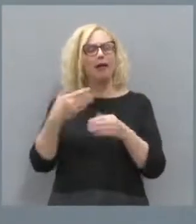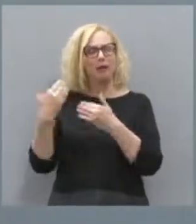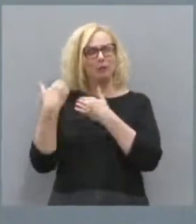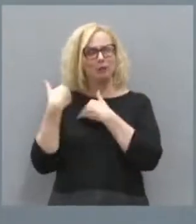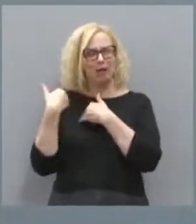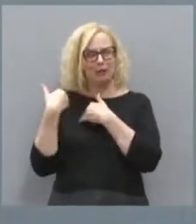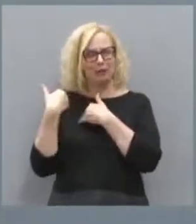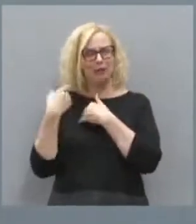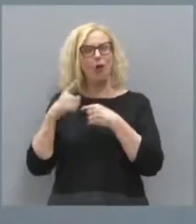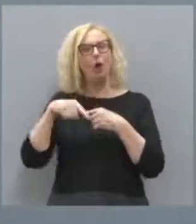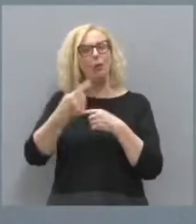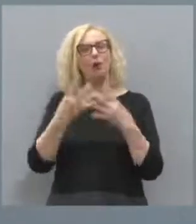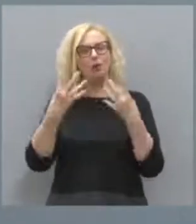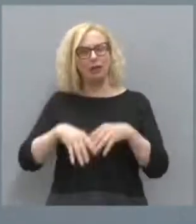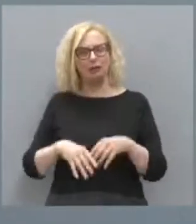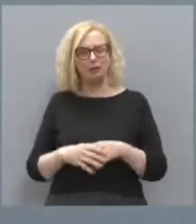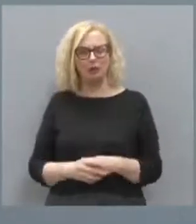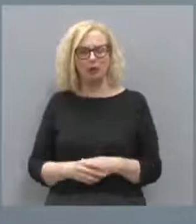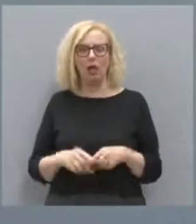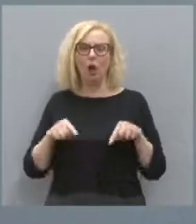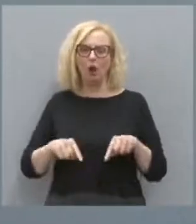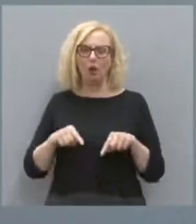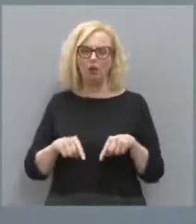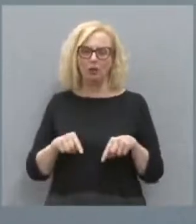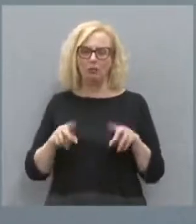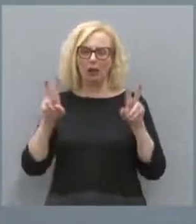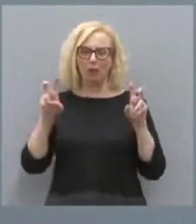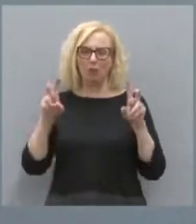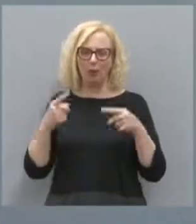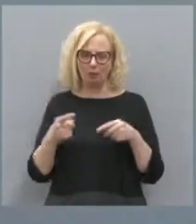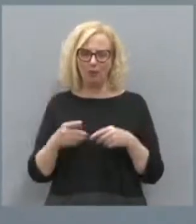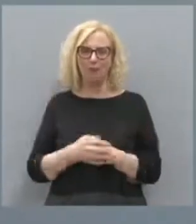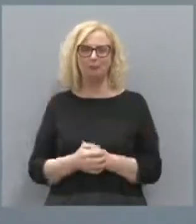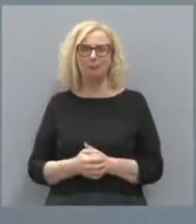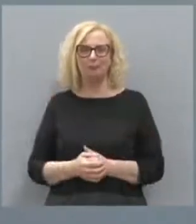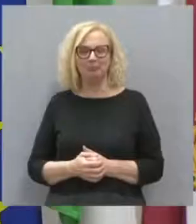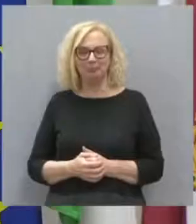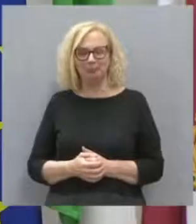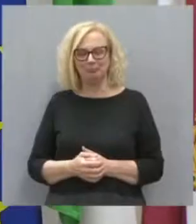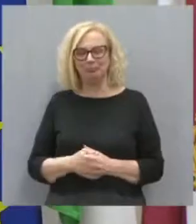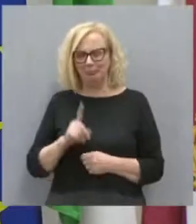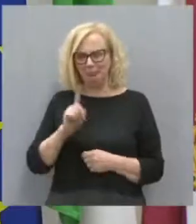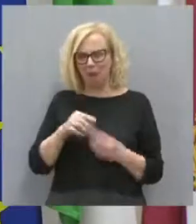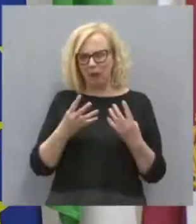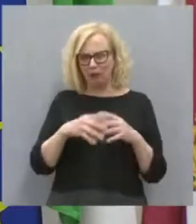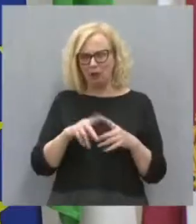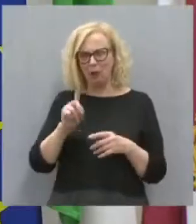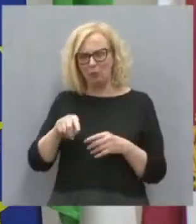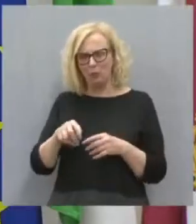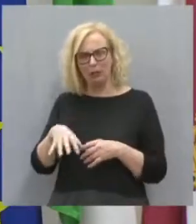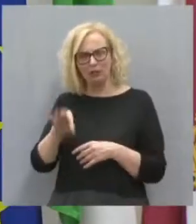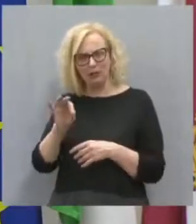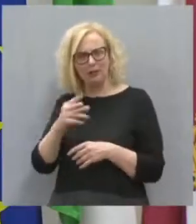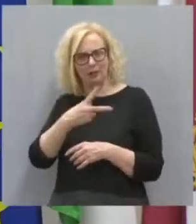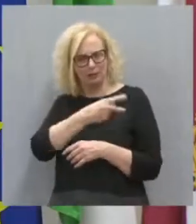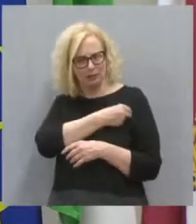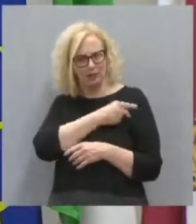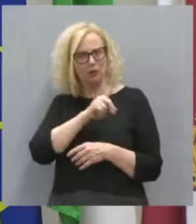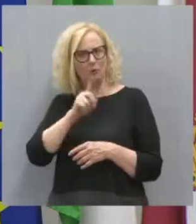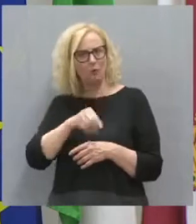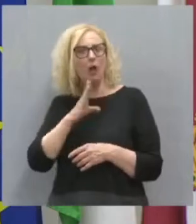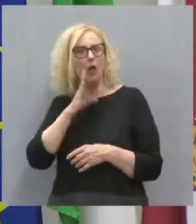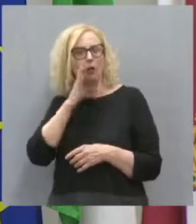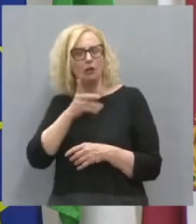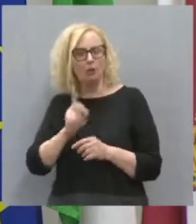organizzativo viene dopo oggi il tema e questo non solo quello organizzativo ma anche quello legato alla scelta del vaccino al consiglio del vaccino da